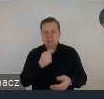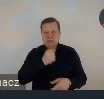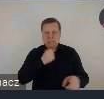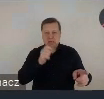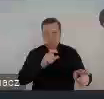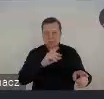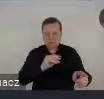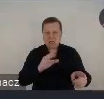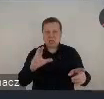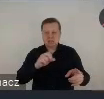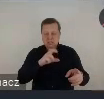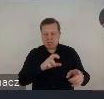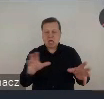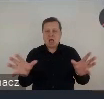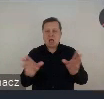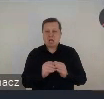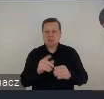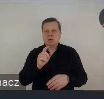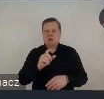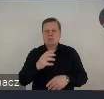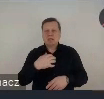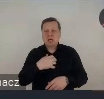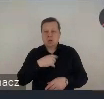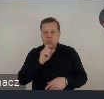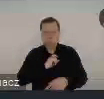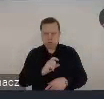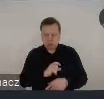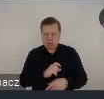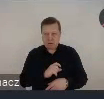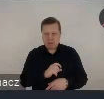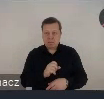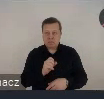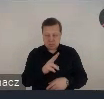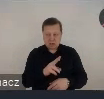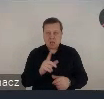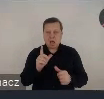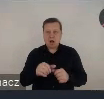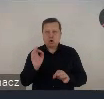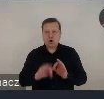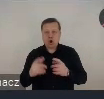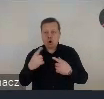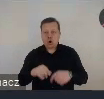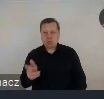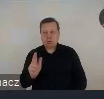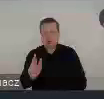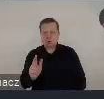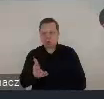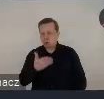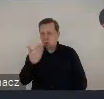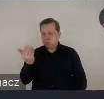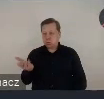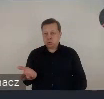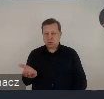cechu łącznie z dyrektorem biura cechu, no ale nie jest wskazana konkretna osoba dyrektora biura cechu,